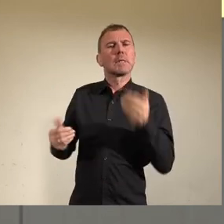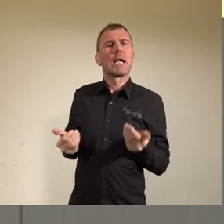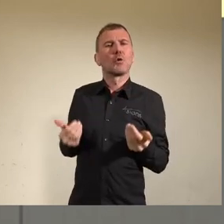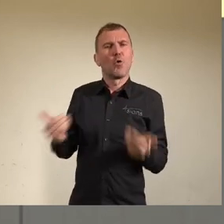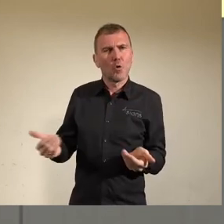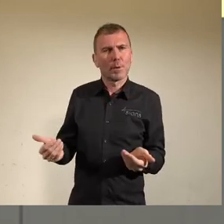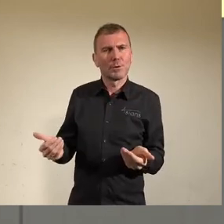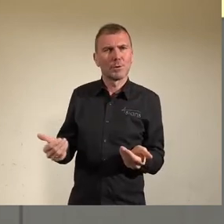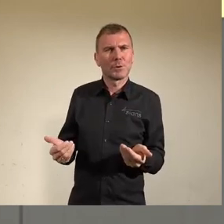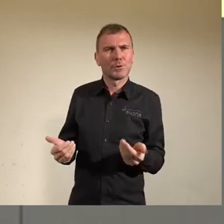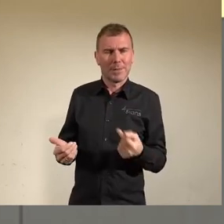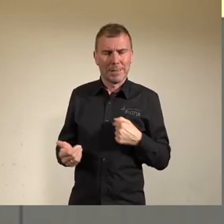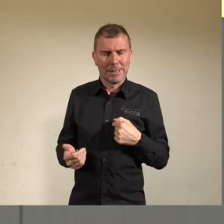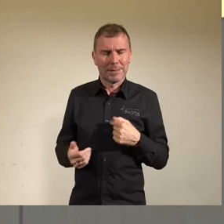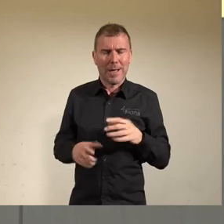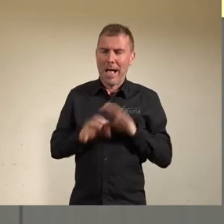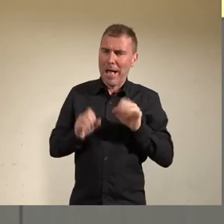will ich den Ball eigentlich an die